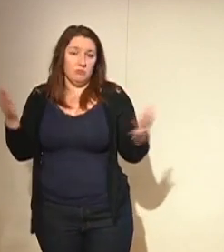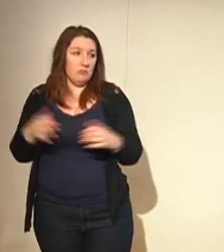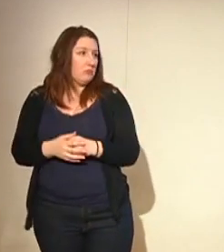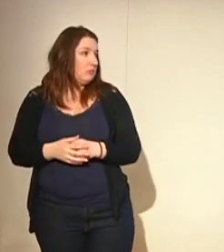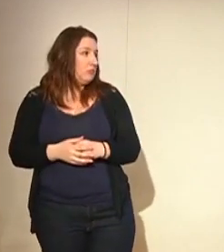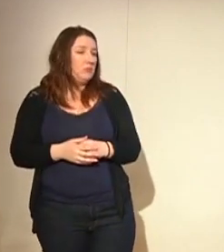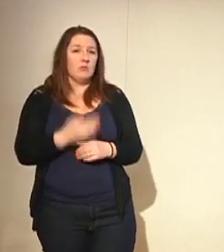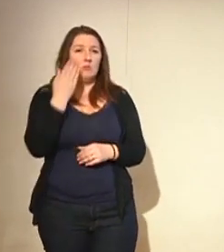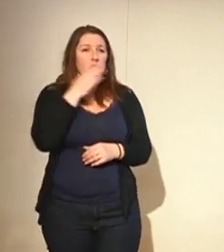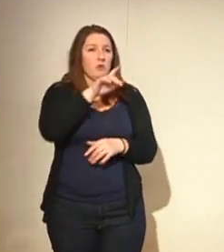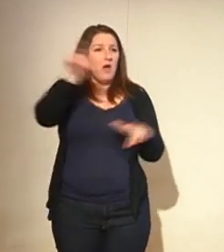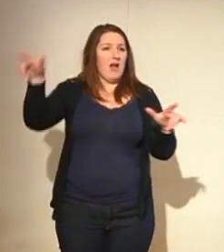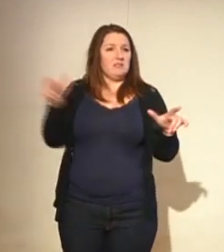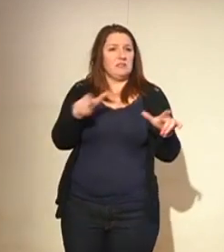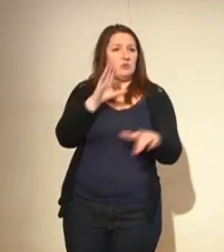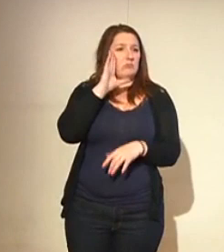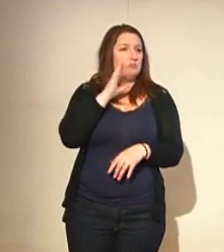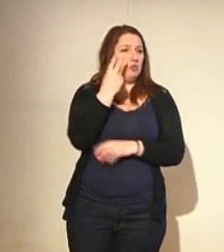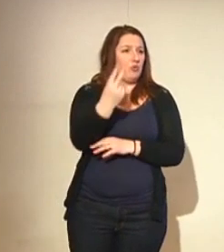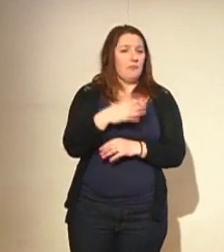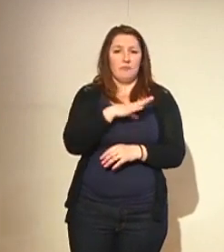groupesine madame bouillon